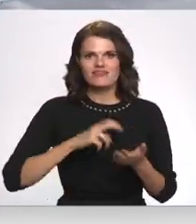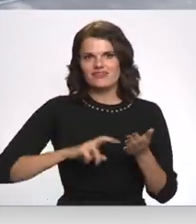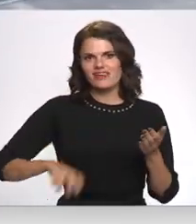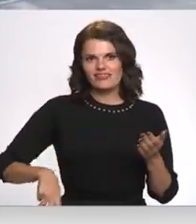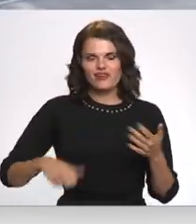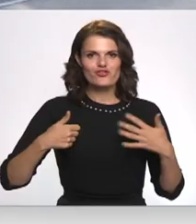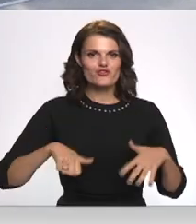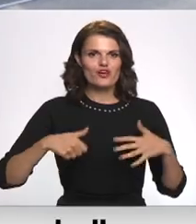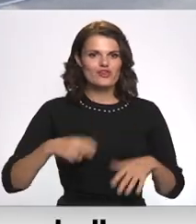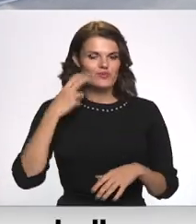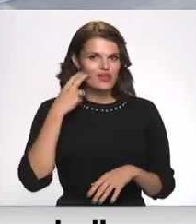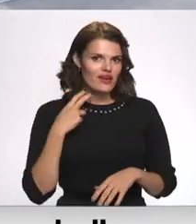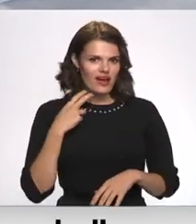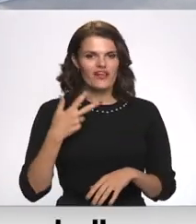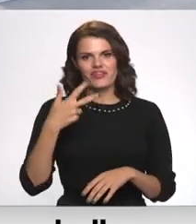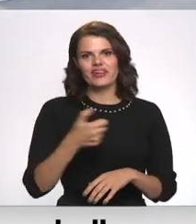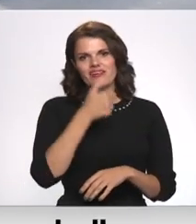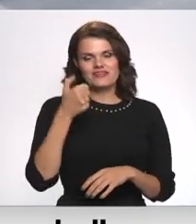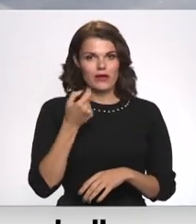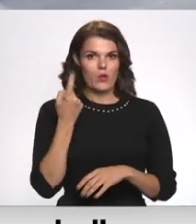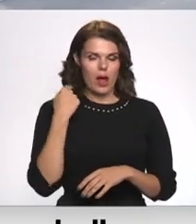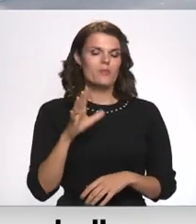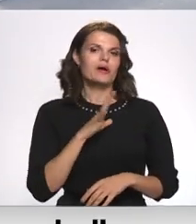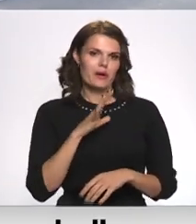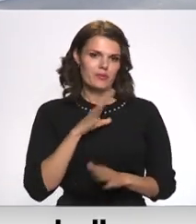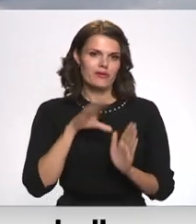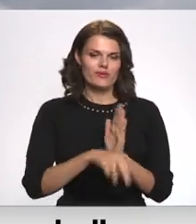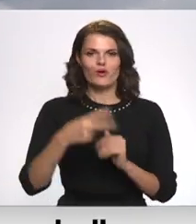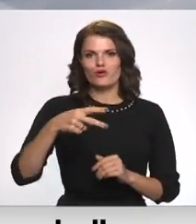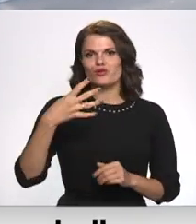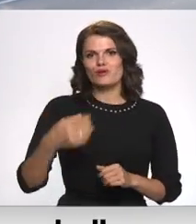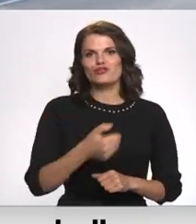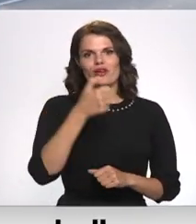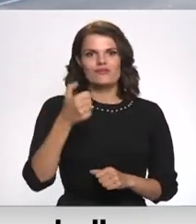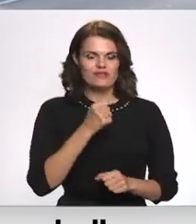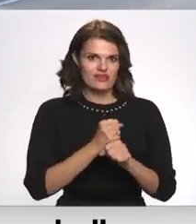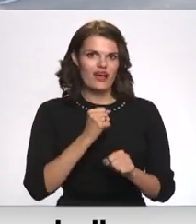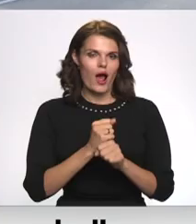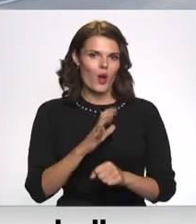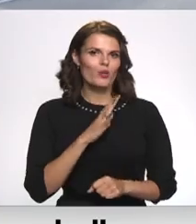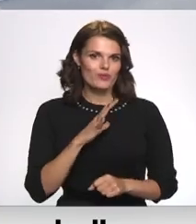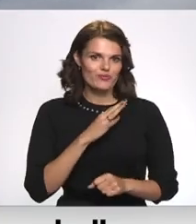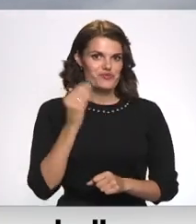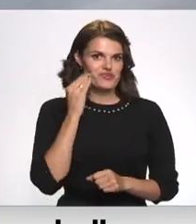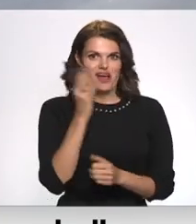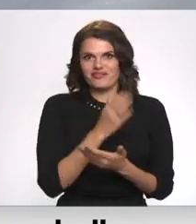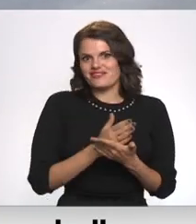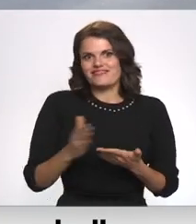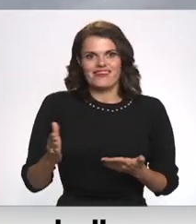izstājos 60 gados, 3 gadus apakaļ bija, jā, 24 gadus no dienē. It kā viss